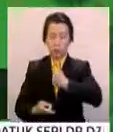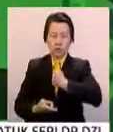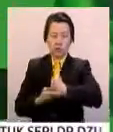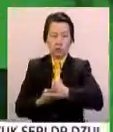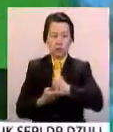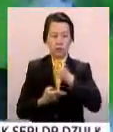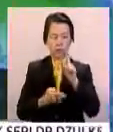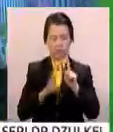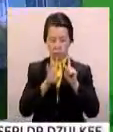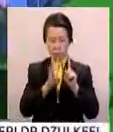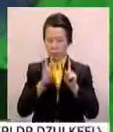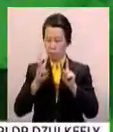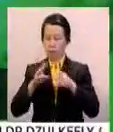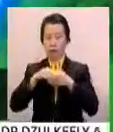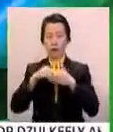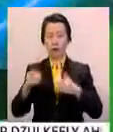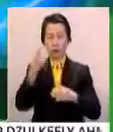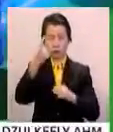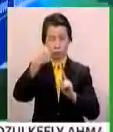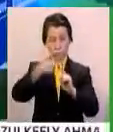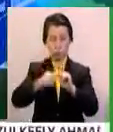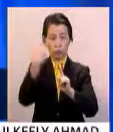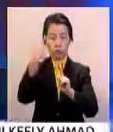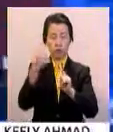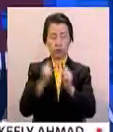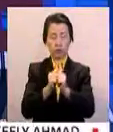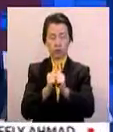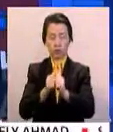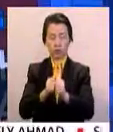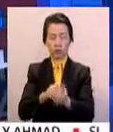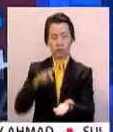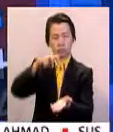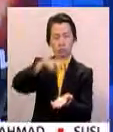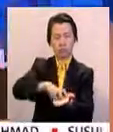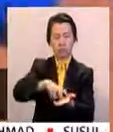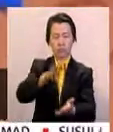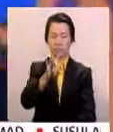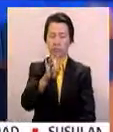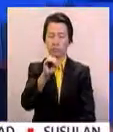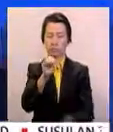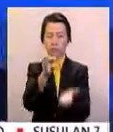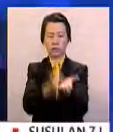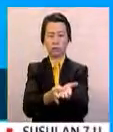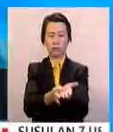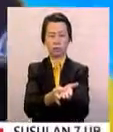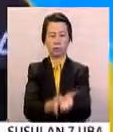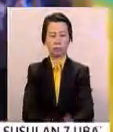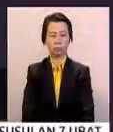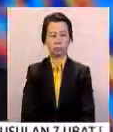sehingga RM176 sebulan dengan tambang serendah 80 sen.